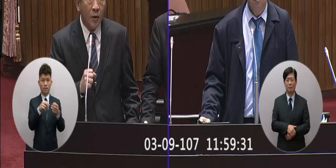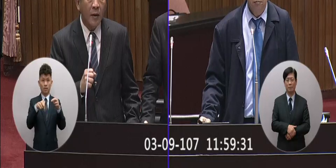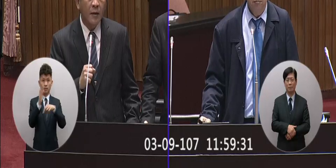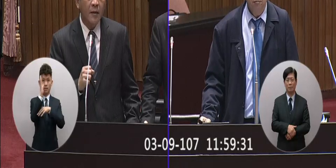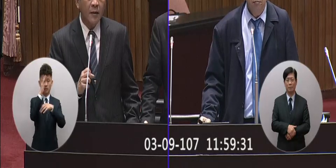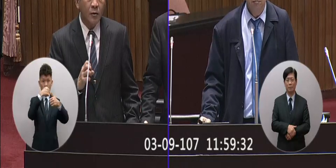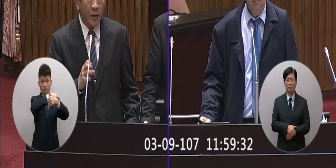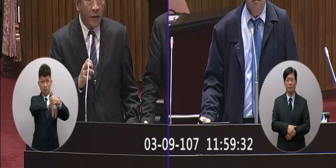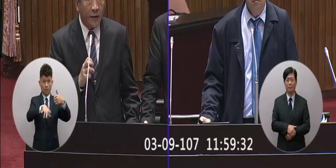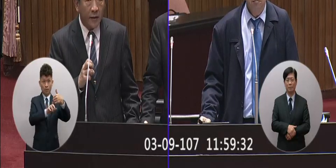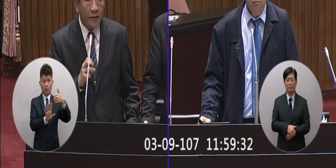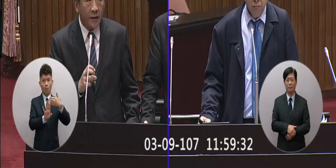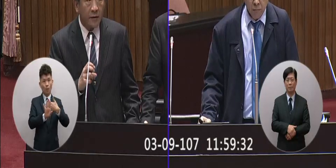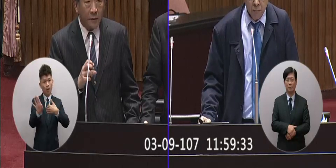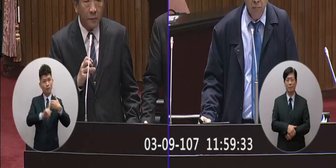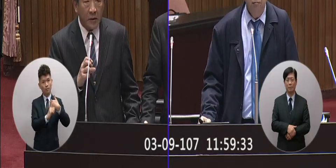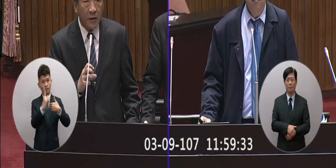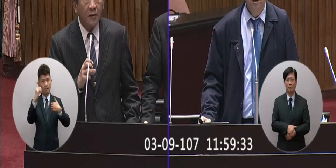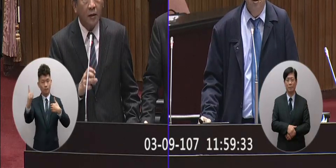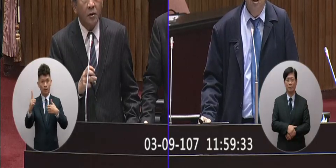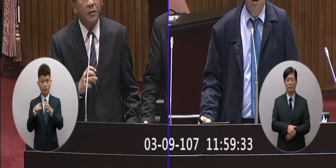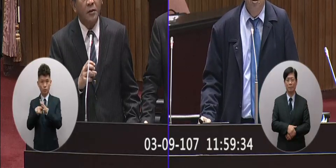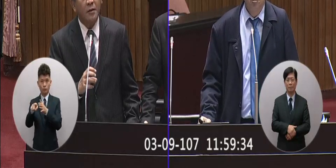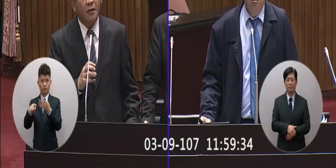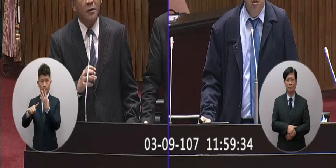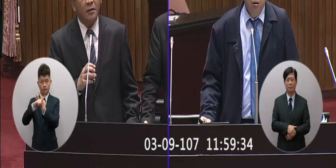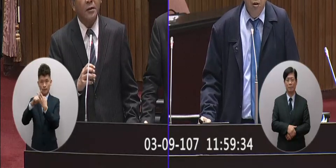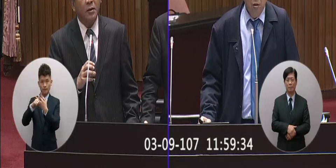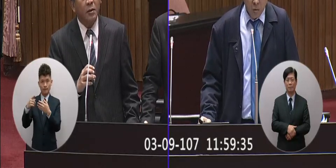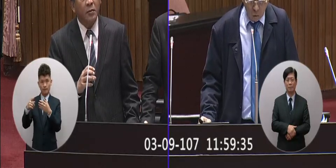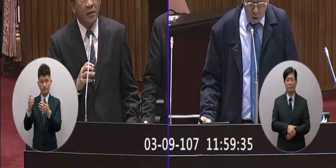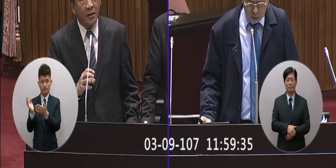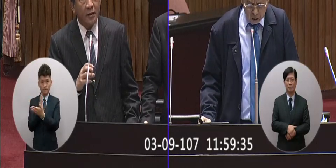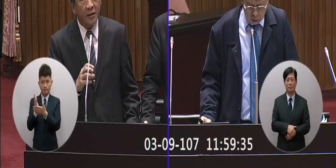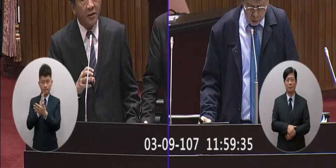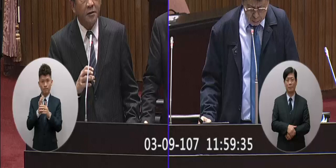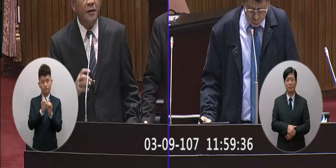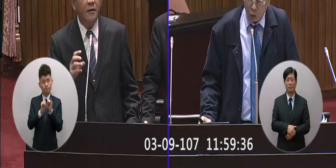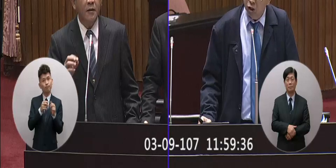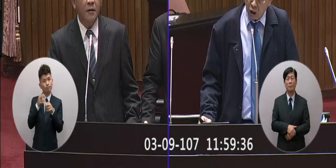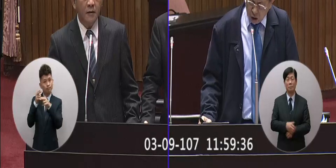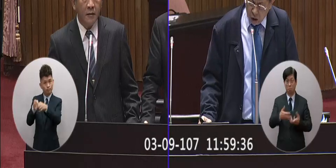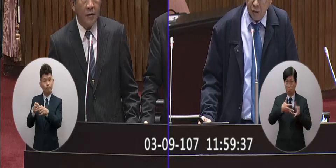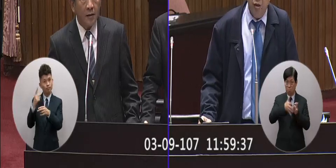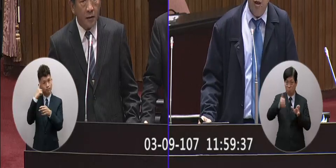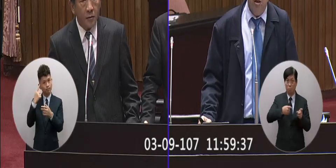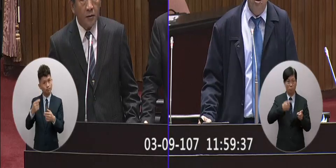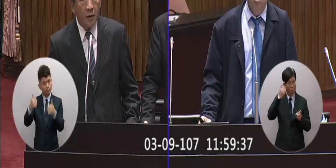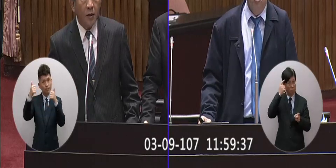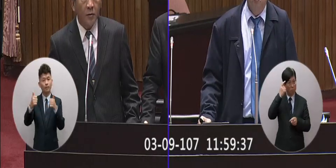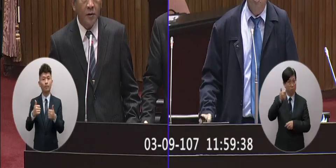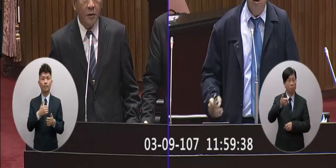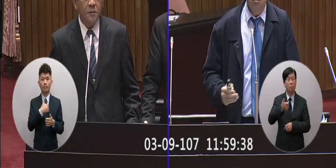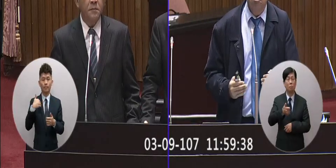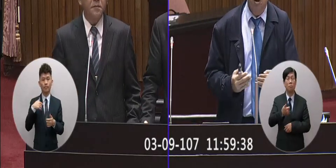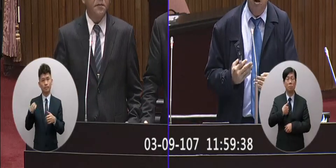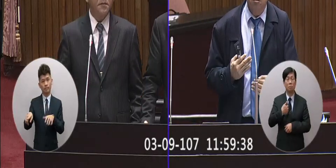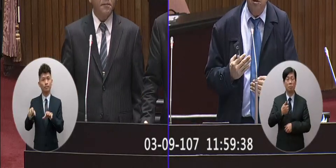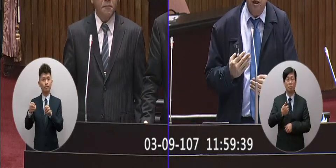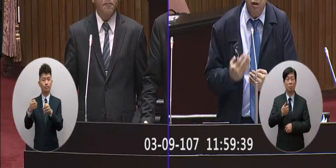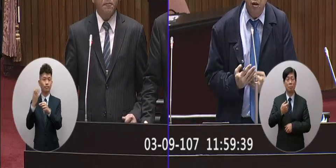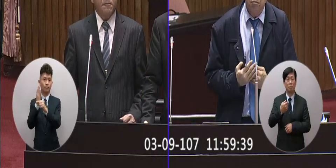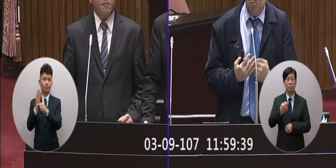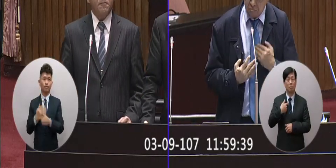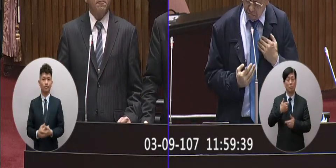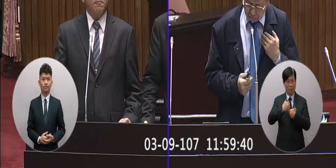部门之外。那专业的意见是不是比较能够得到社会的共识跟信任？ 部长这个意见真好， 持续在讨论。 我想，